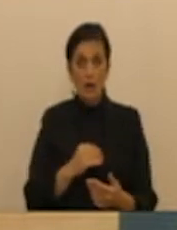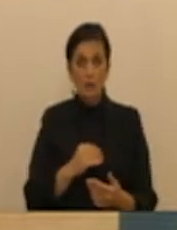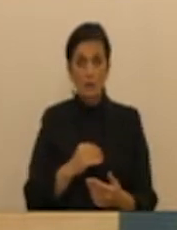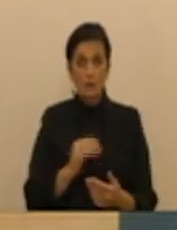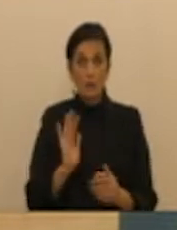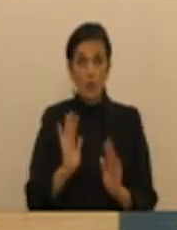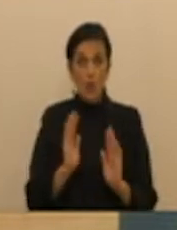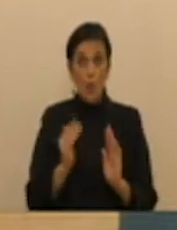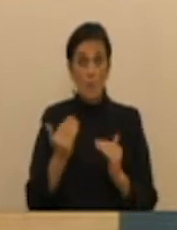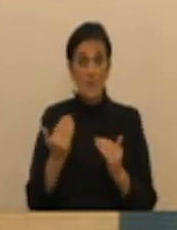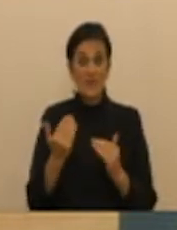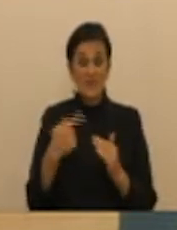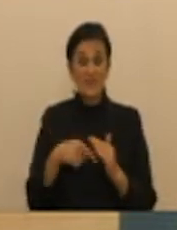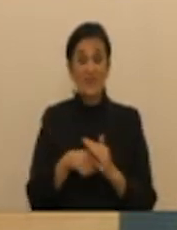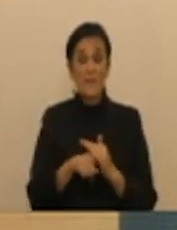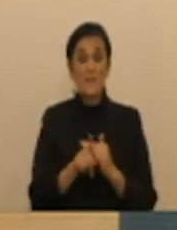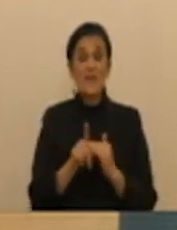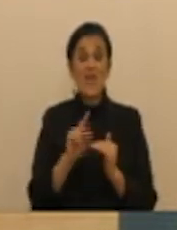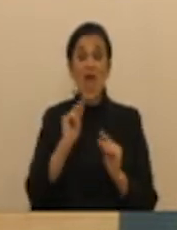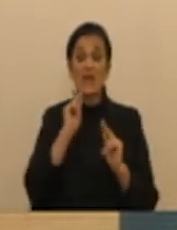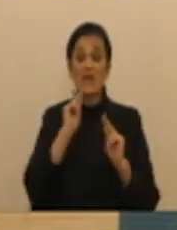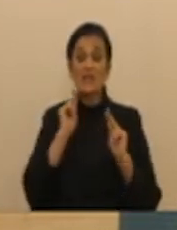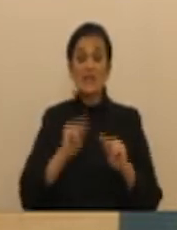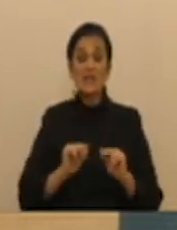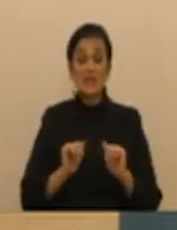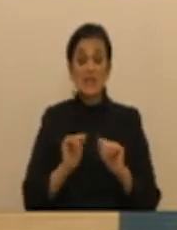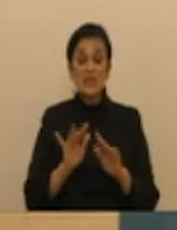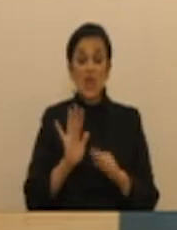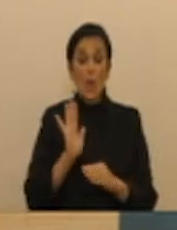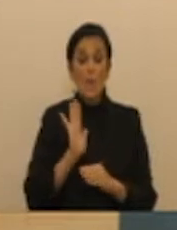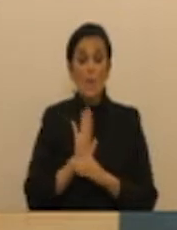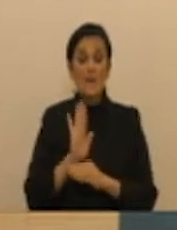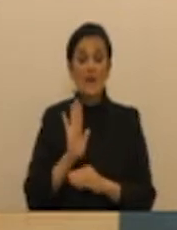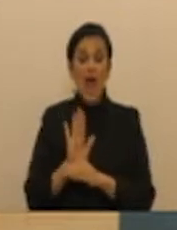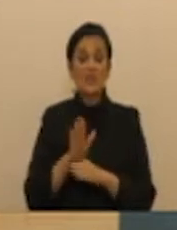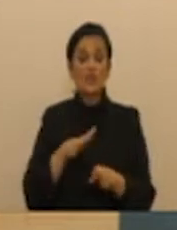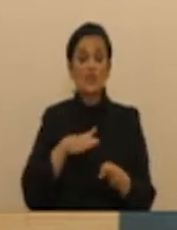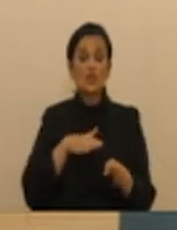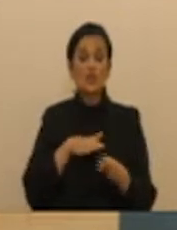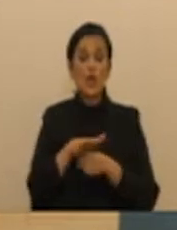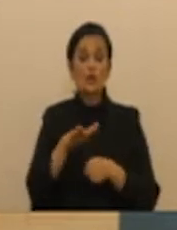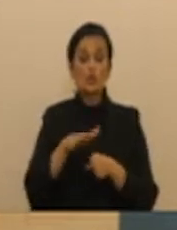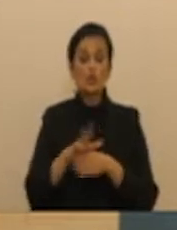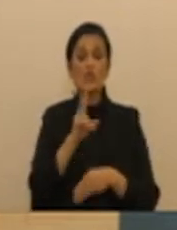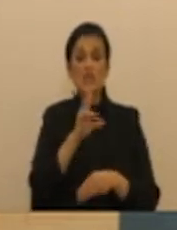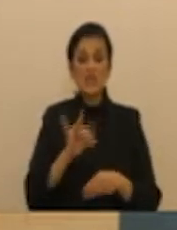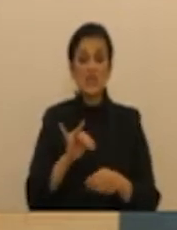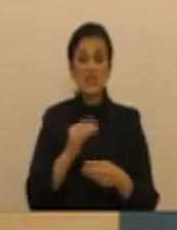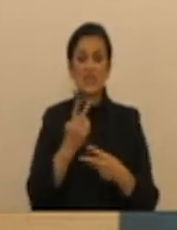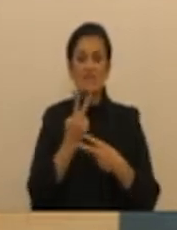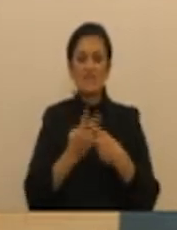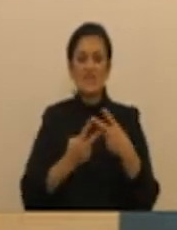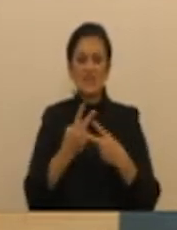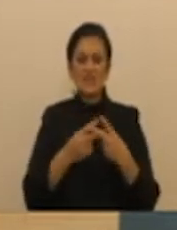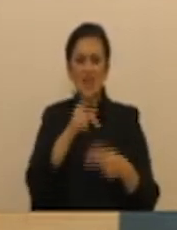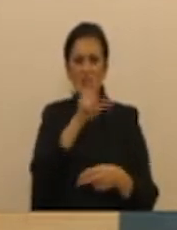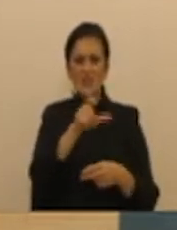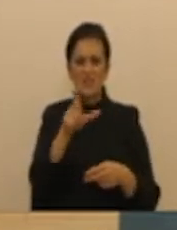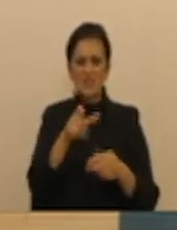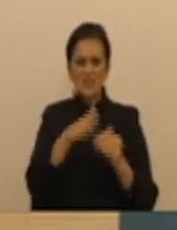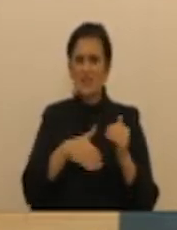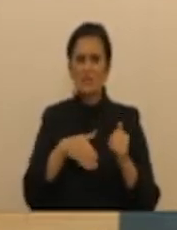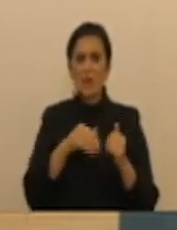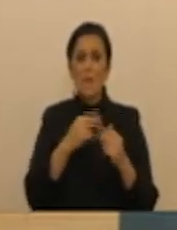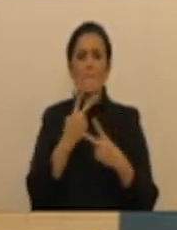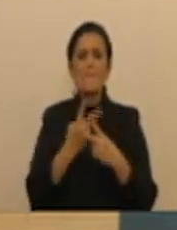ხო, მის მიერ გაცემული დანაშაულებრივი ბრძანებების შემსრულებები კი ციხის ჯალათები,